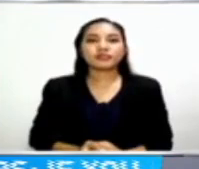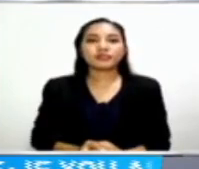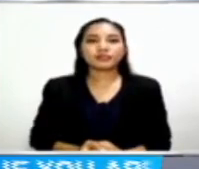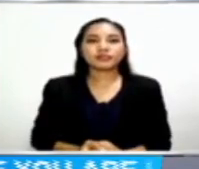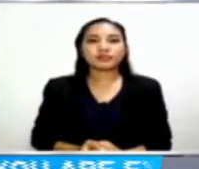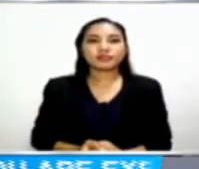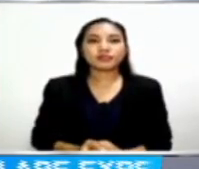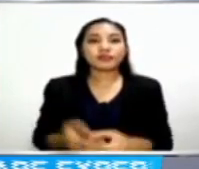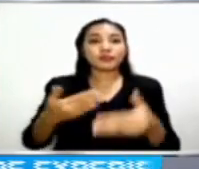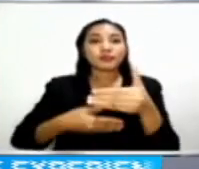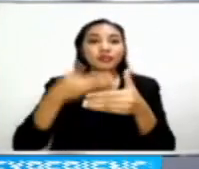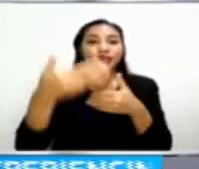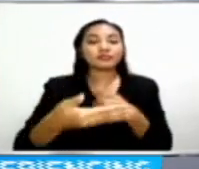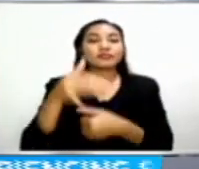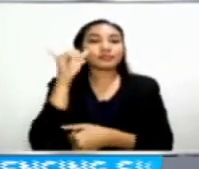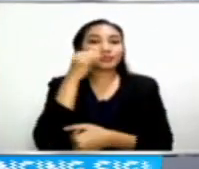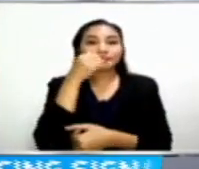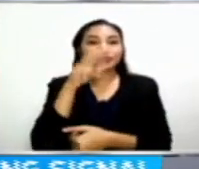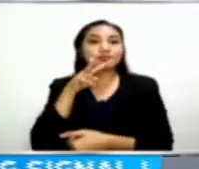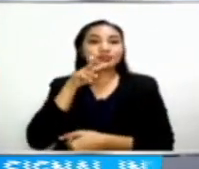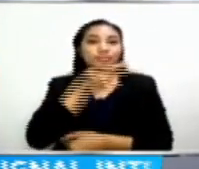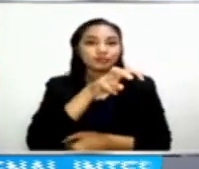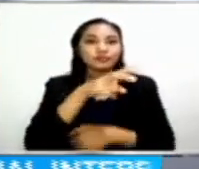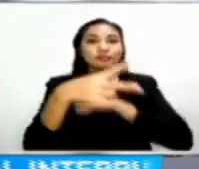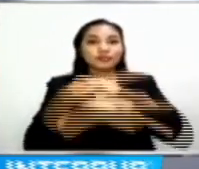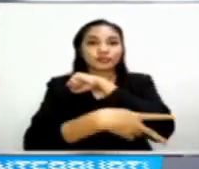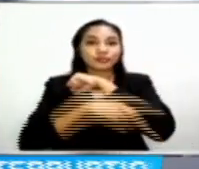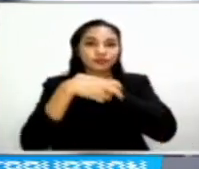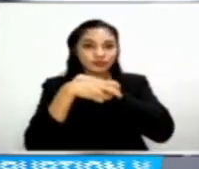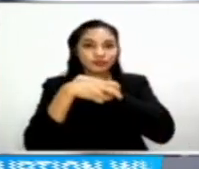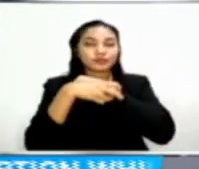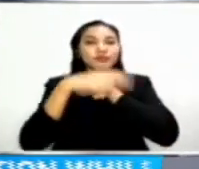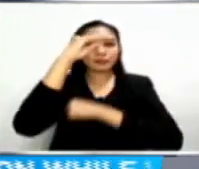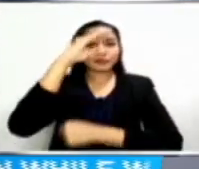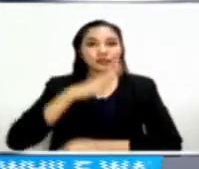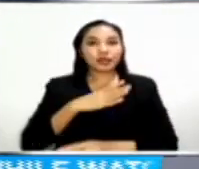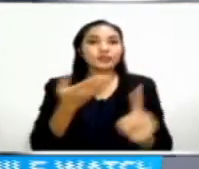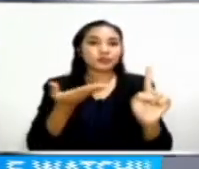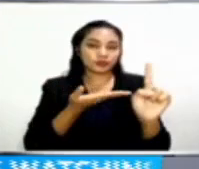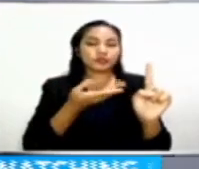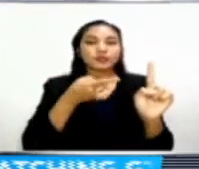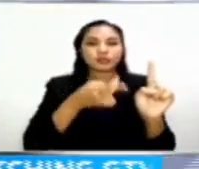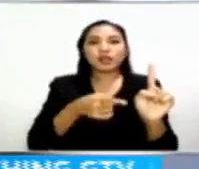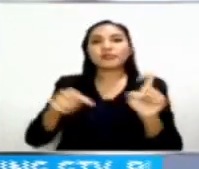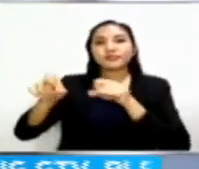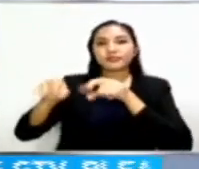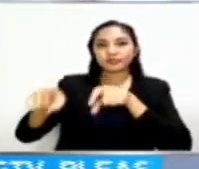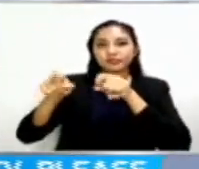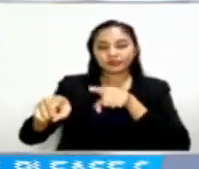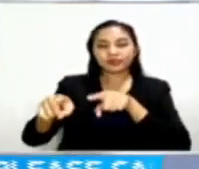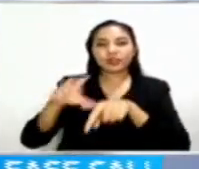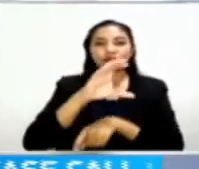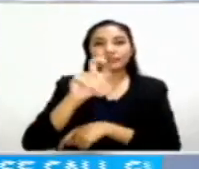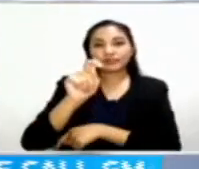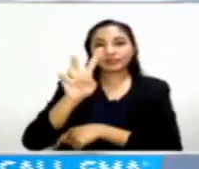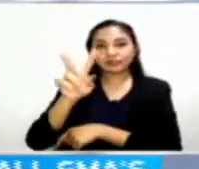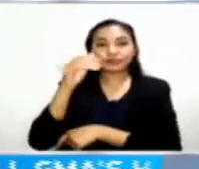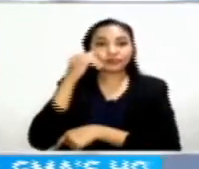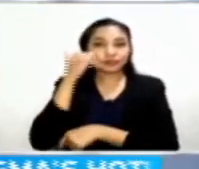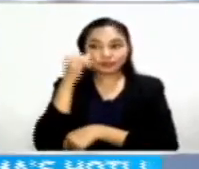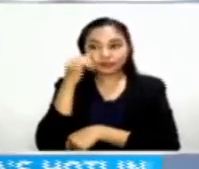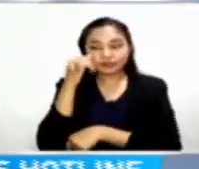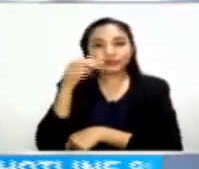Nahulikam naman ang pagnanakaw ng isang lalaki sa tindahan sa Sorala, South Cotabato. Sa CCTV makikita ang isang lalaki na tila may